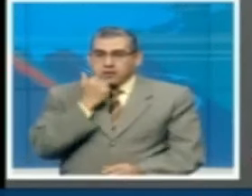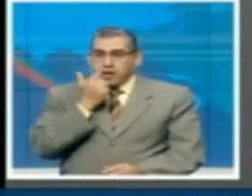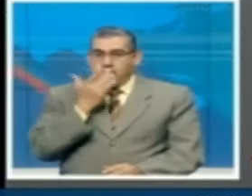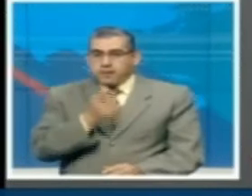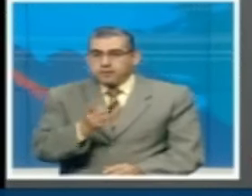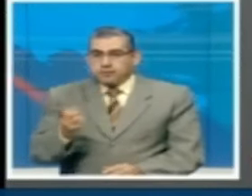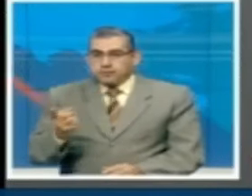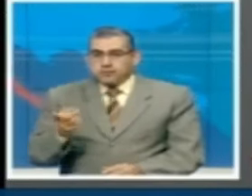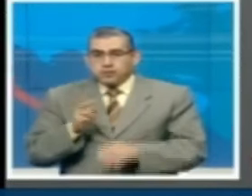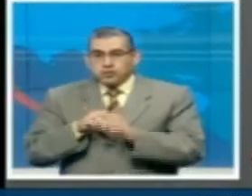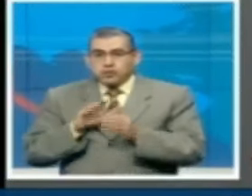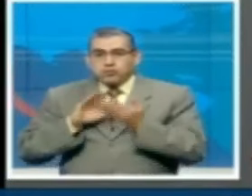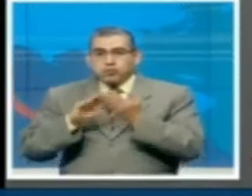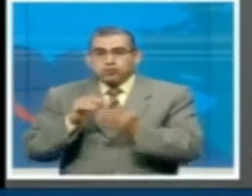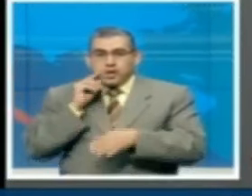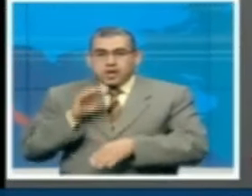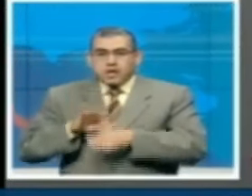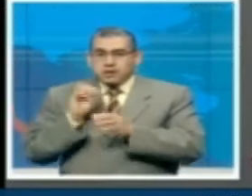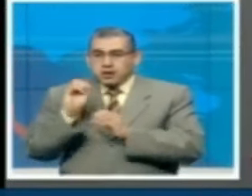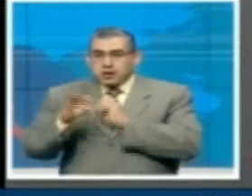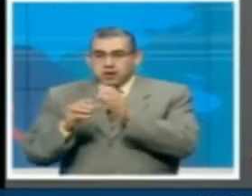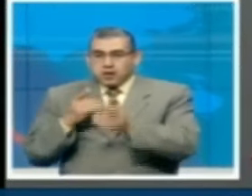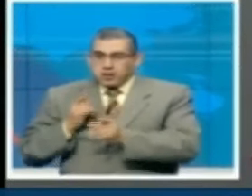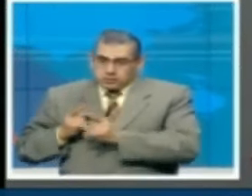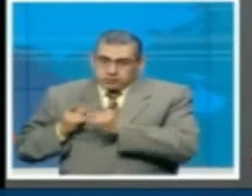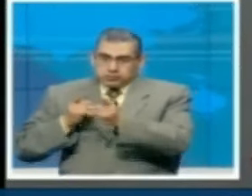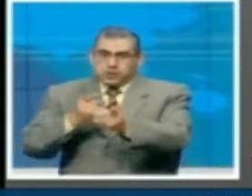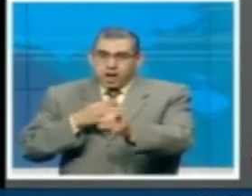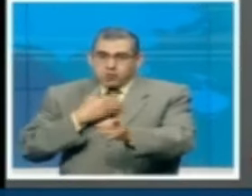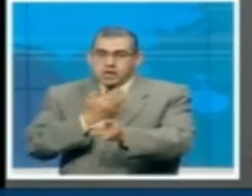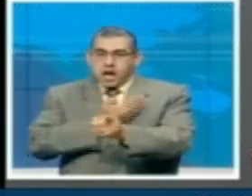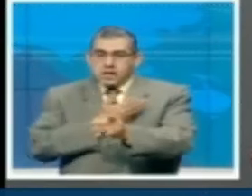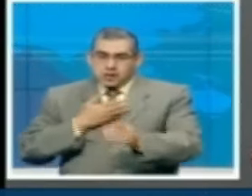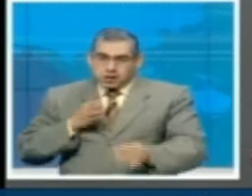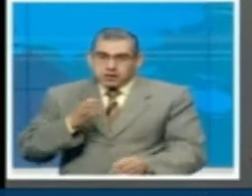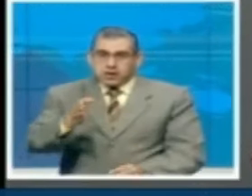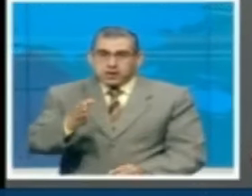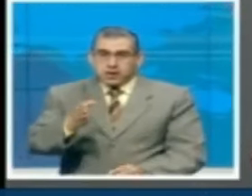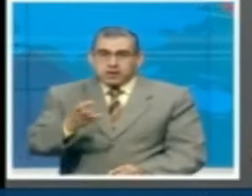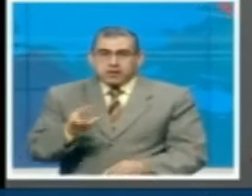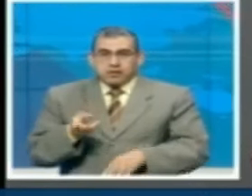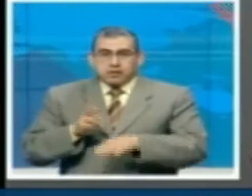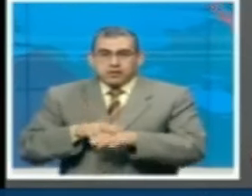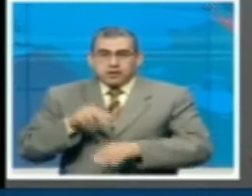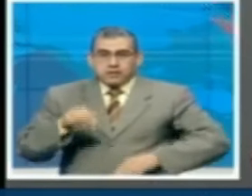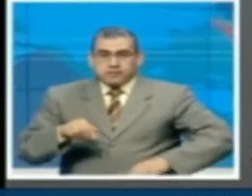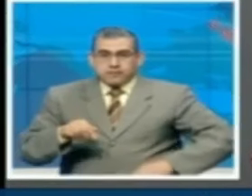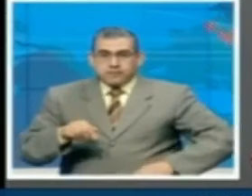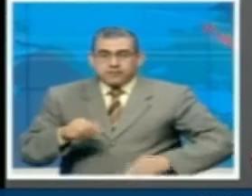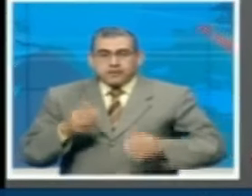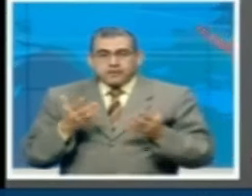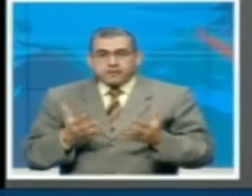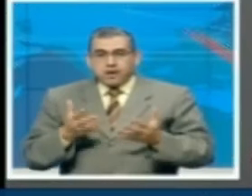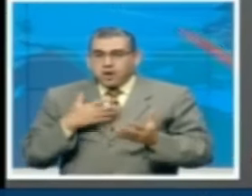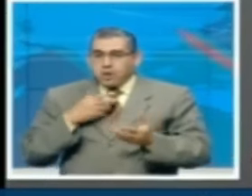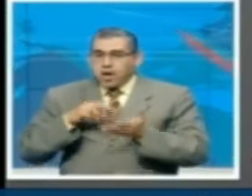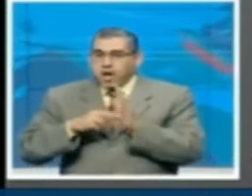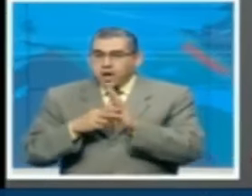موضوع المساعدات الإنسانية ونفاذها إلى القطاع، بالإضافة إلى كيفية التعامل